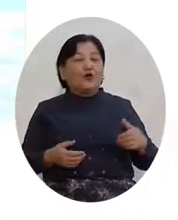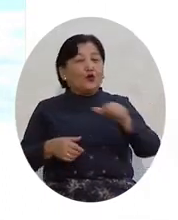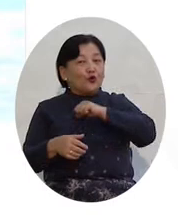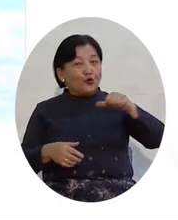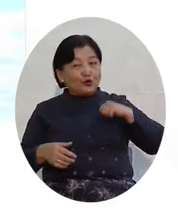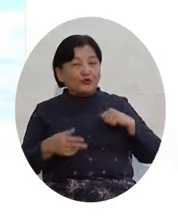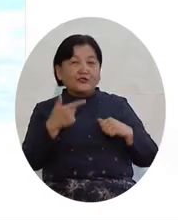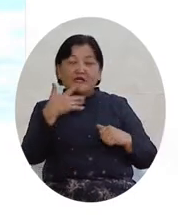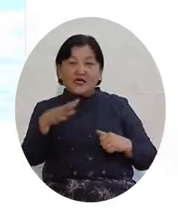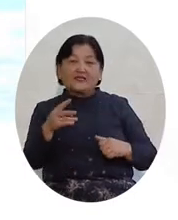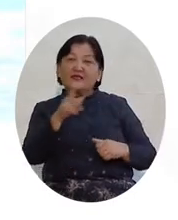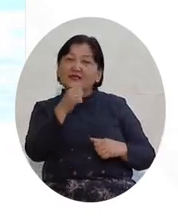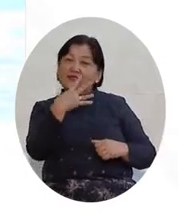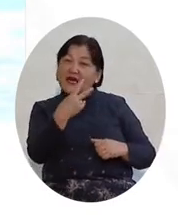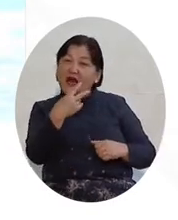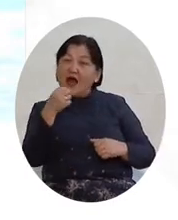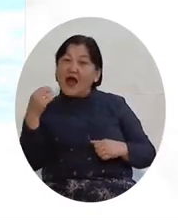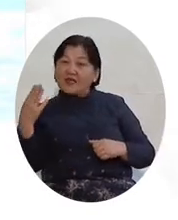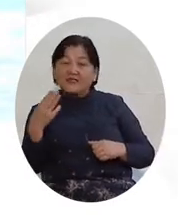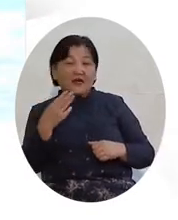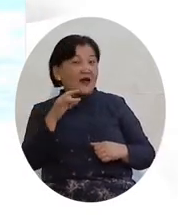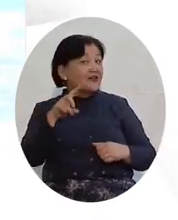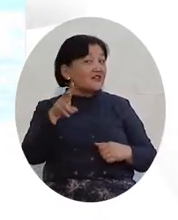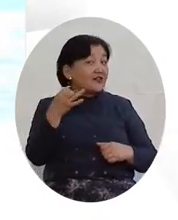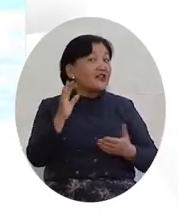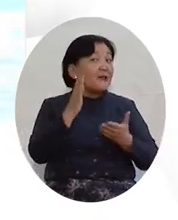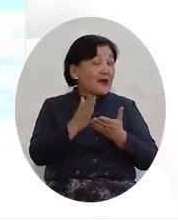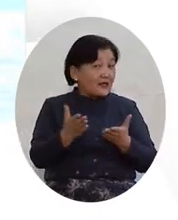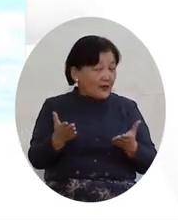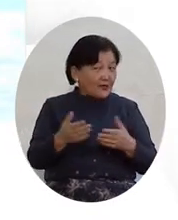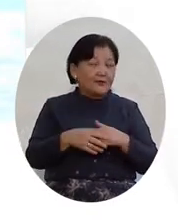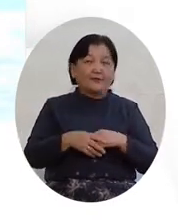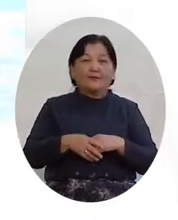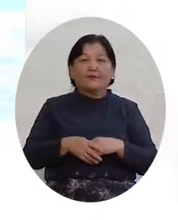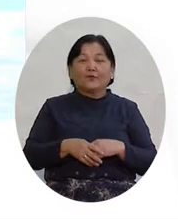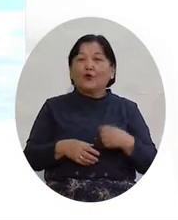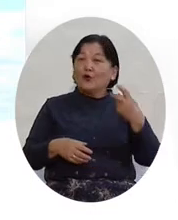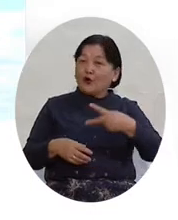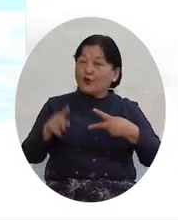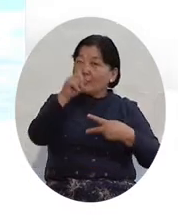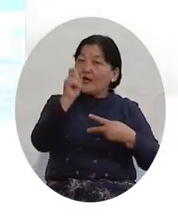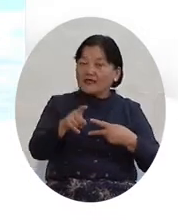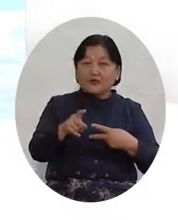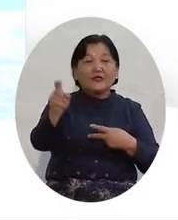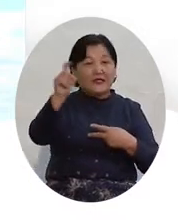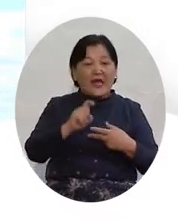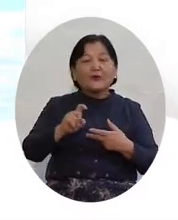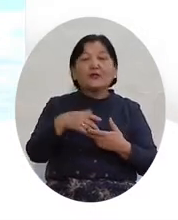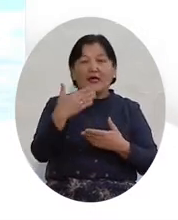өөрсдийн гэсэн зан араншин өөртөө бий болгосон байна. Хоёр дахь асуултанд хариулцгаая.